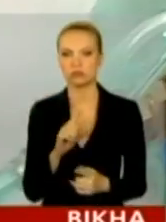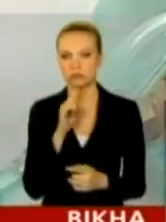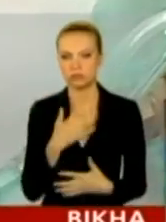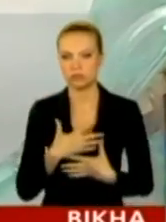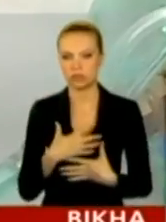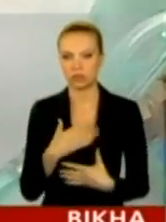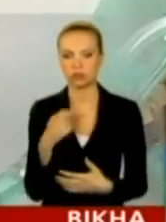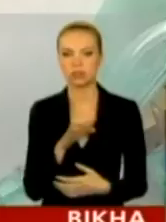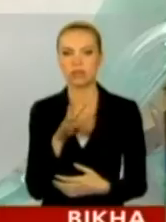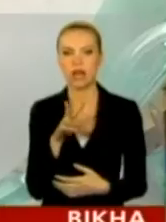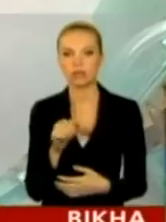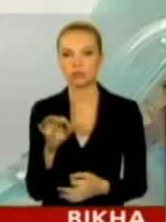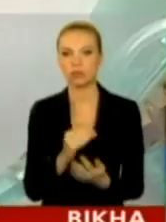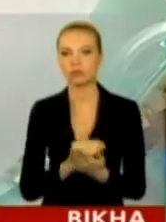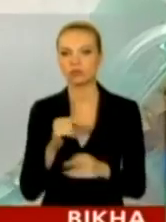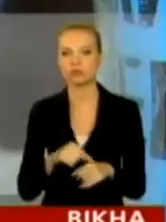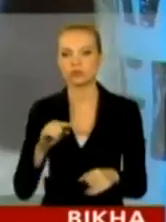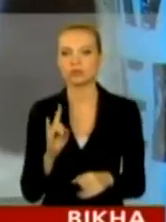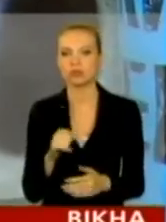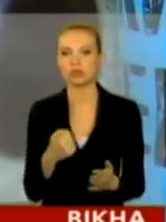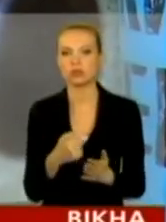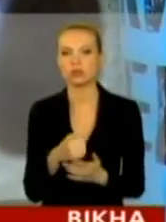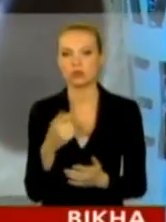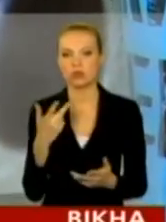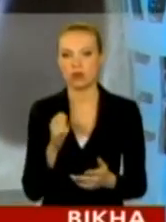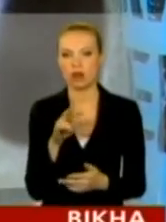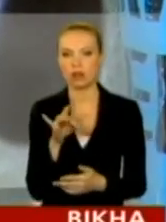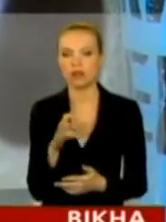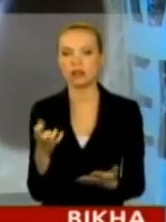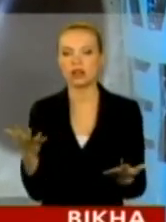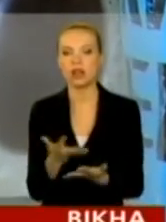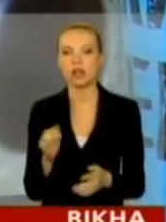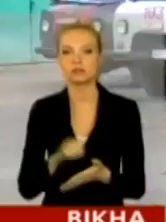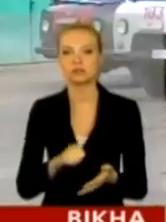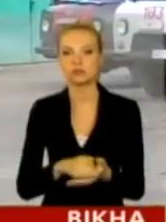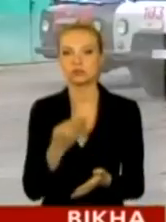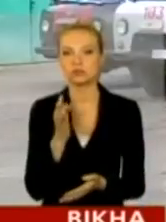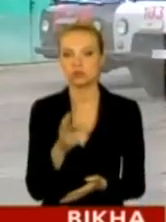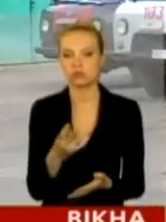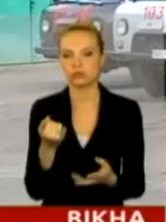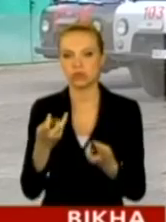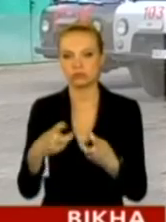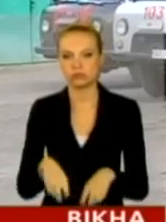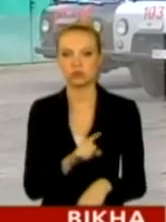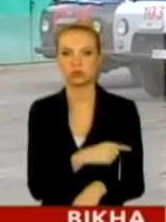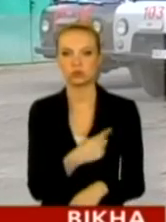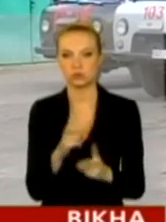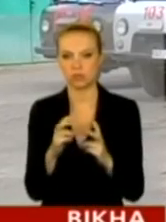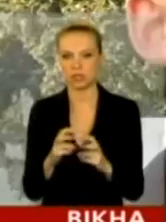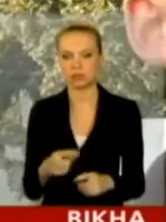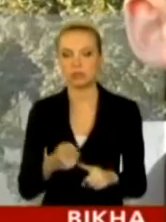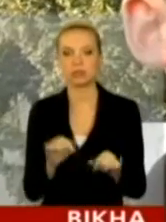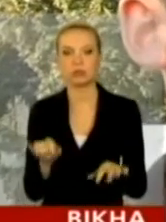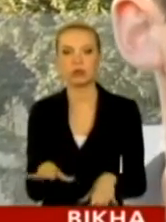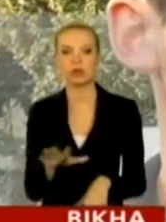Задихнулася. Астма свідчить про підвищену чутливість дитини до алергенів. Але який саме спровокував шок, з'ясовують судмедексперти. Це могла